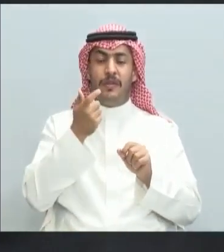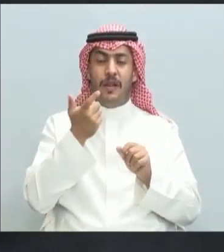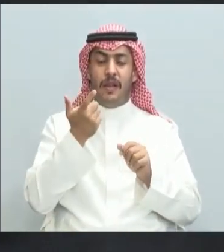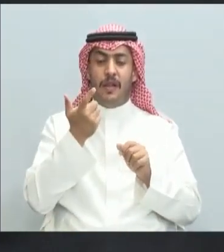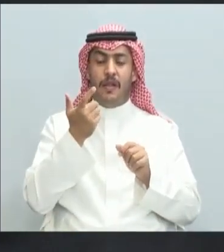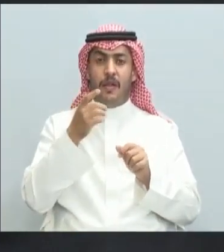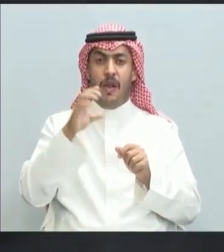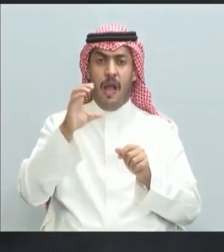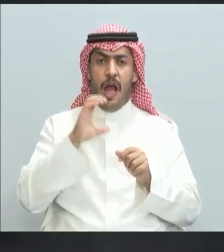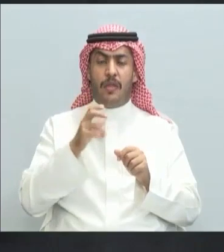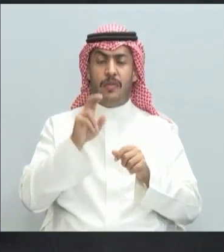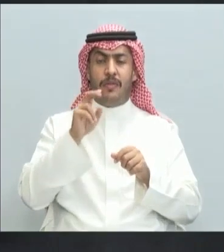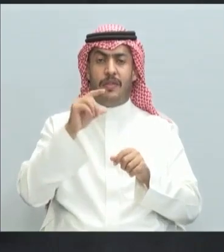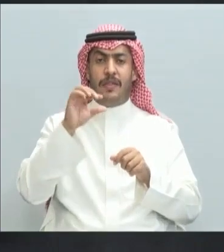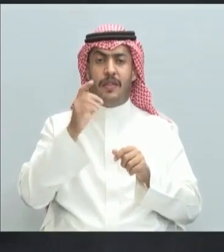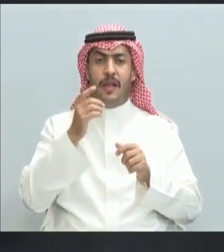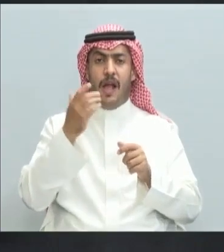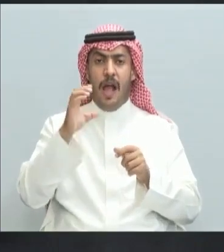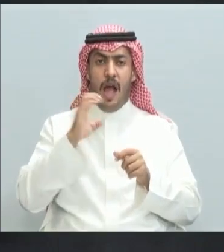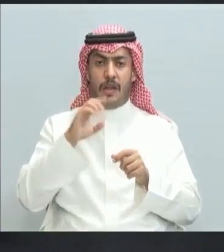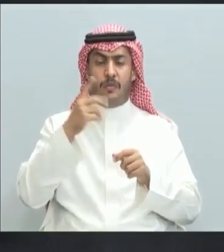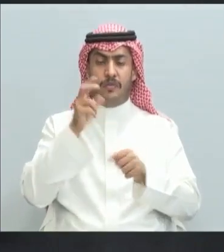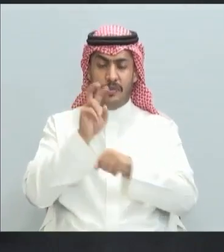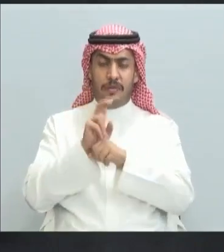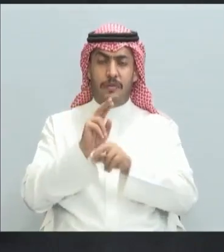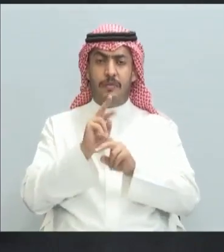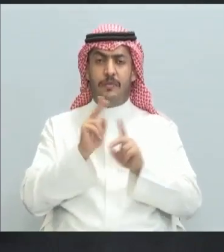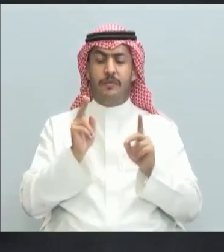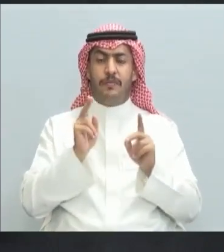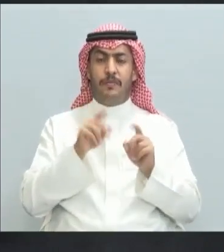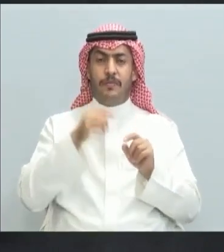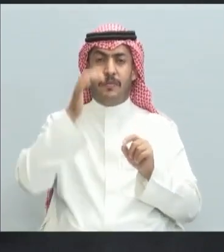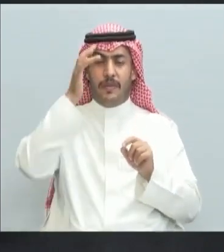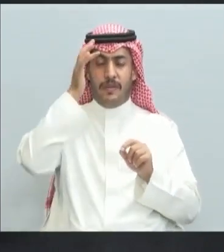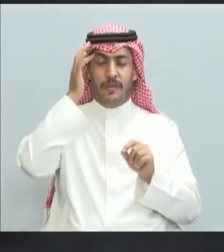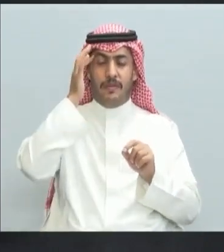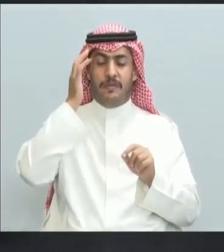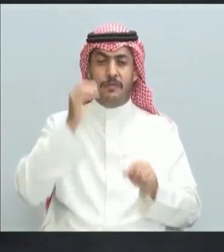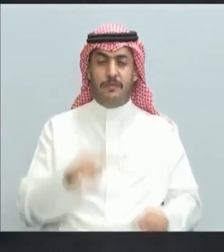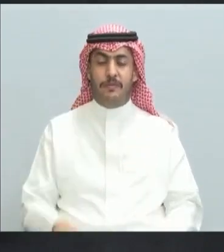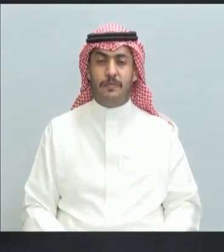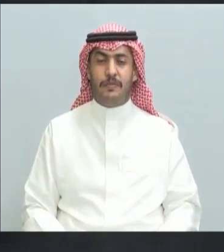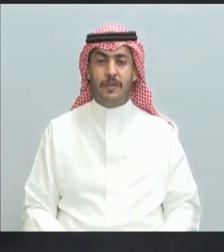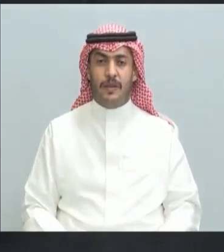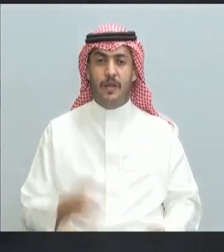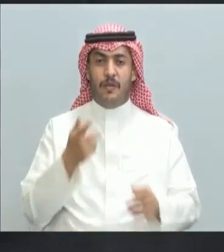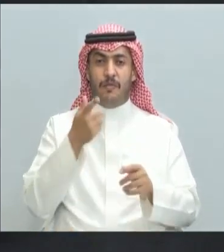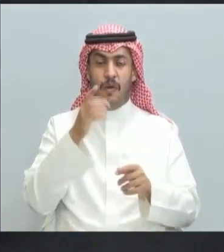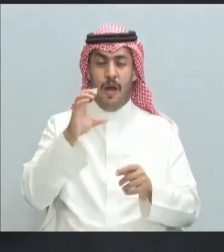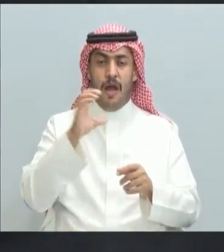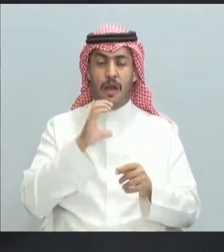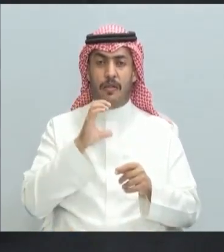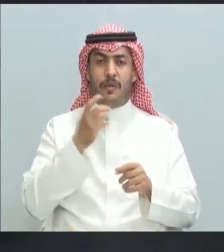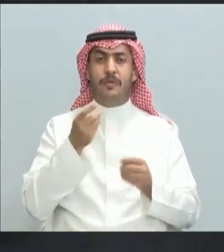من قرض ودين الى قرض وادين او اداه اخرى فكلما كانت كلما كان الدين او القرض